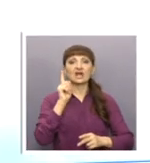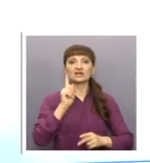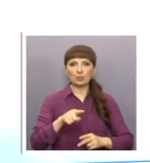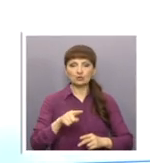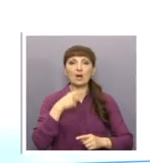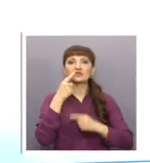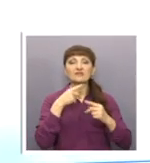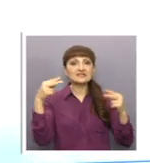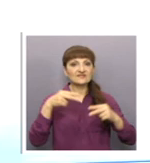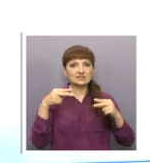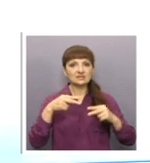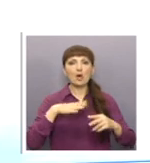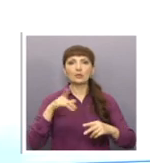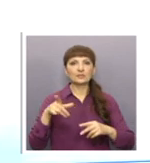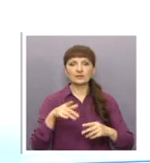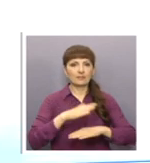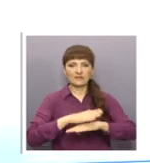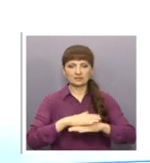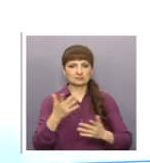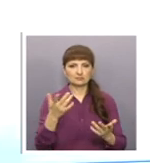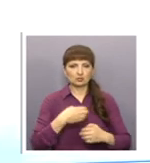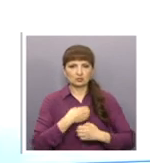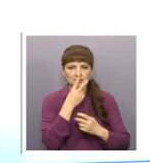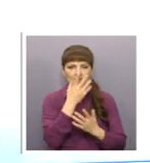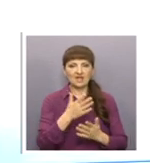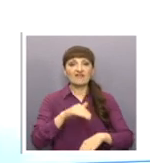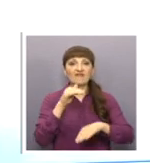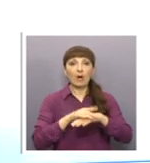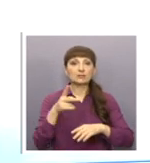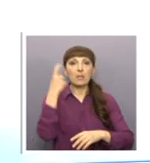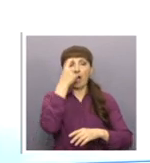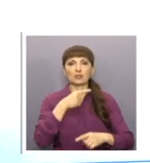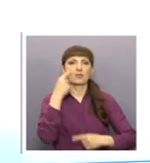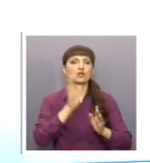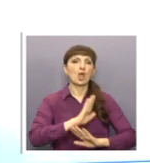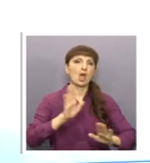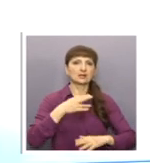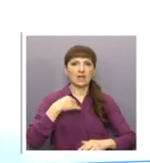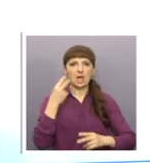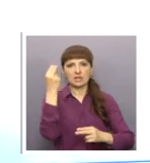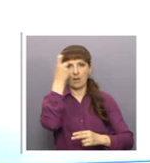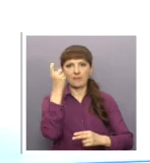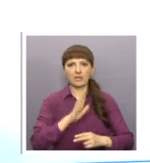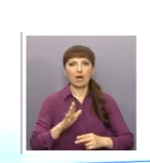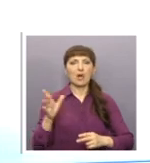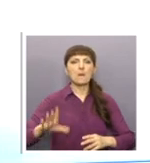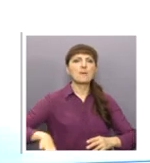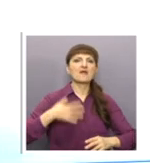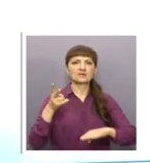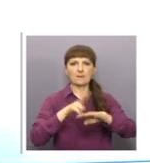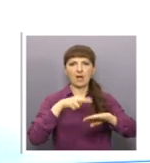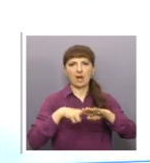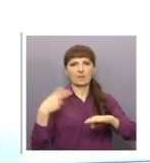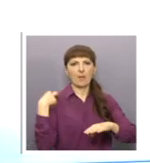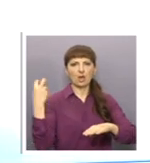по словам свидетелей, был неадекватен и не признавал факт того, что пьян. Кичился тем, что когда-то он был майором полиции,